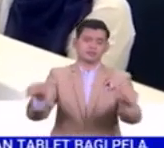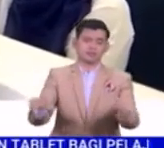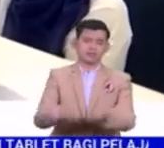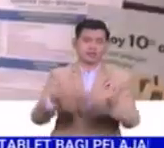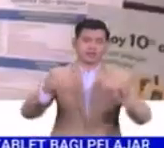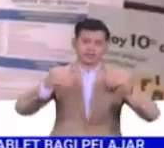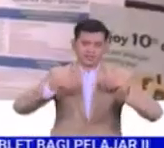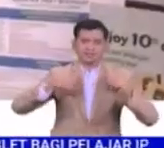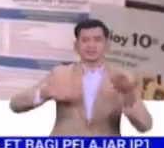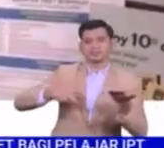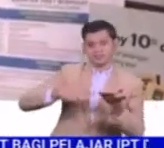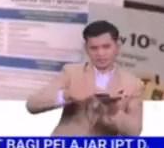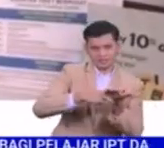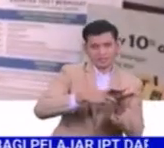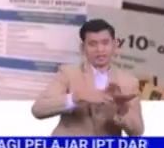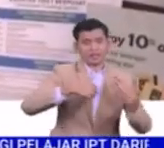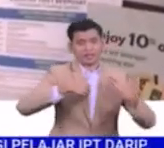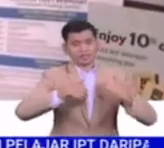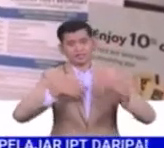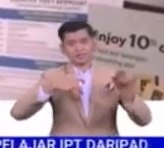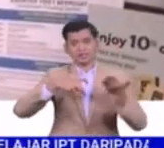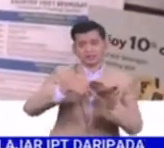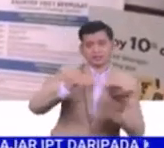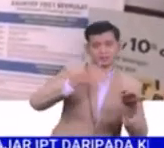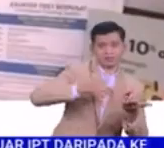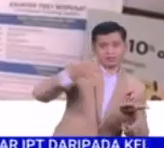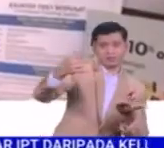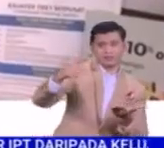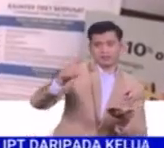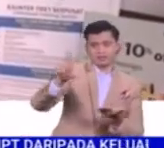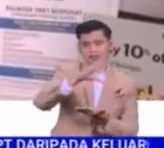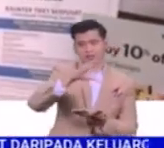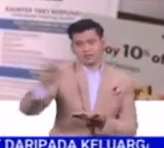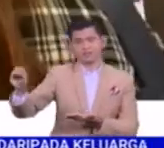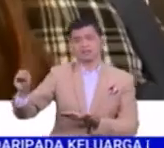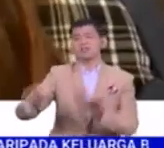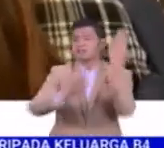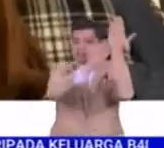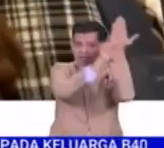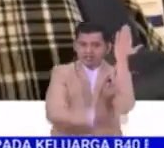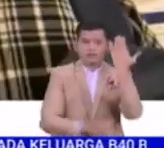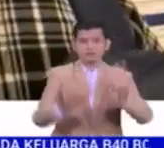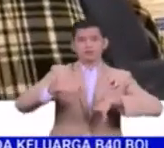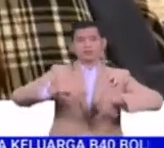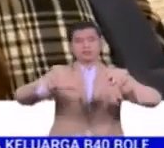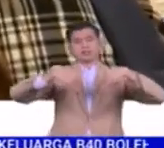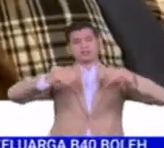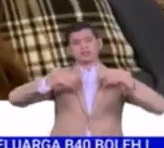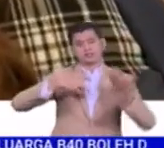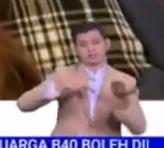ada tiket. Hanya tiket ke Kuala Lumpur dan arah selatan yang masih ada